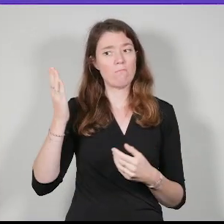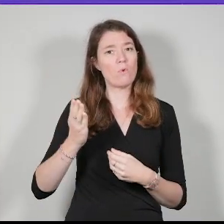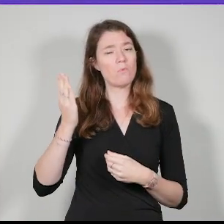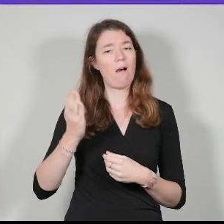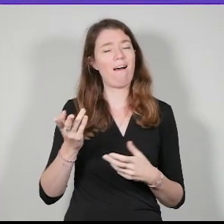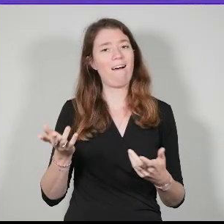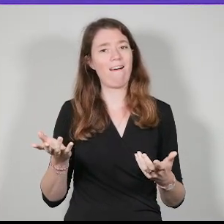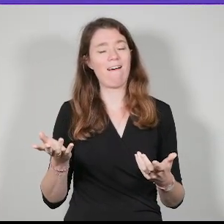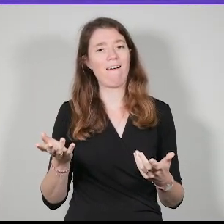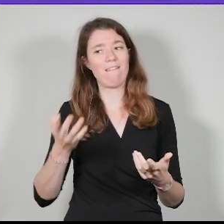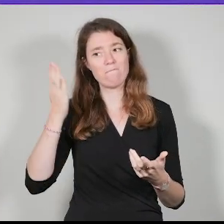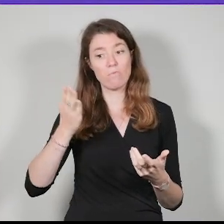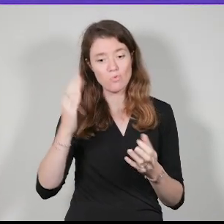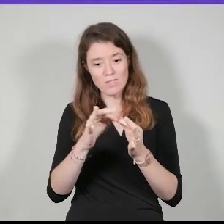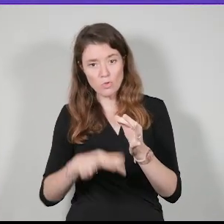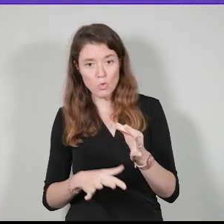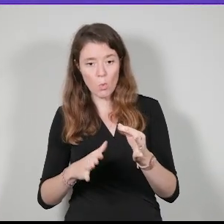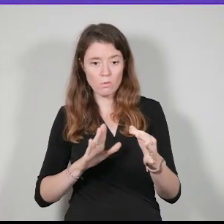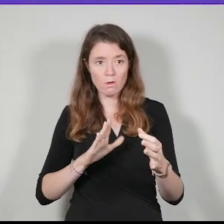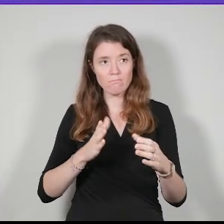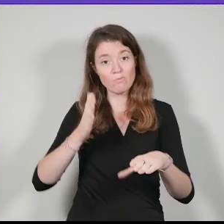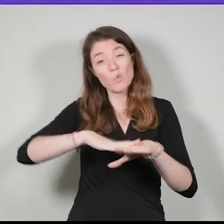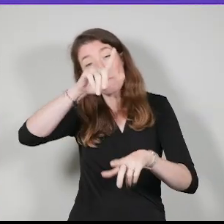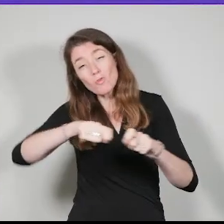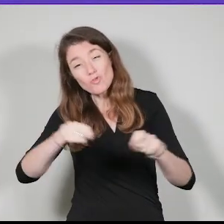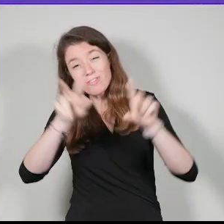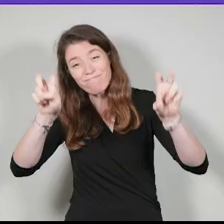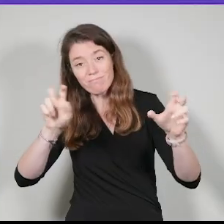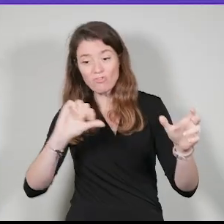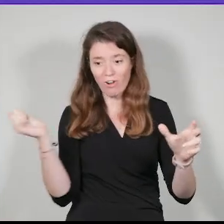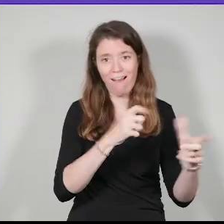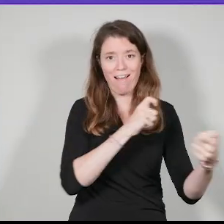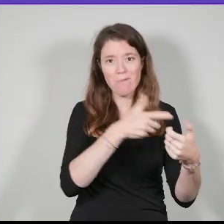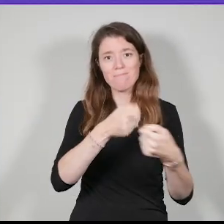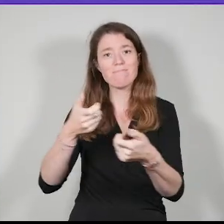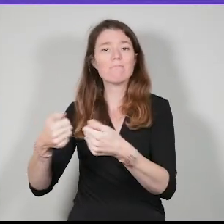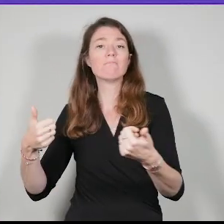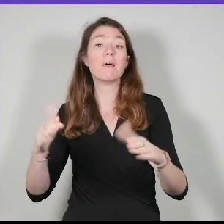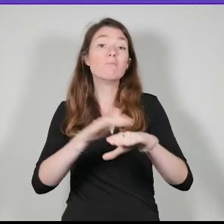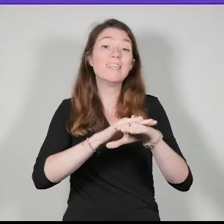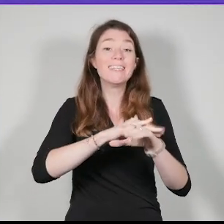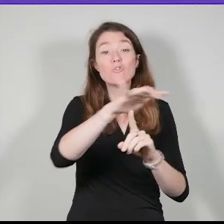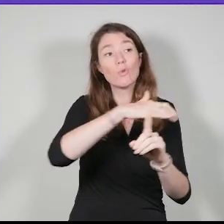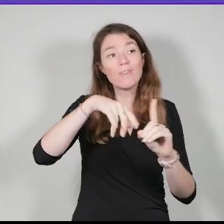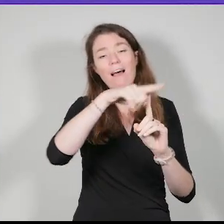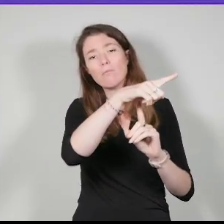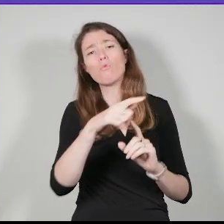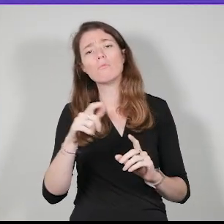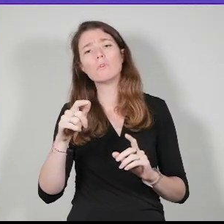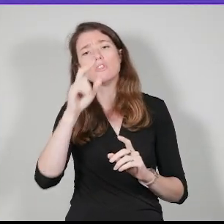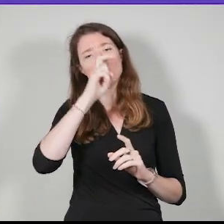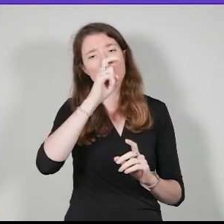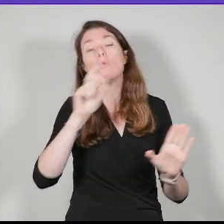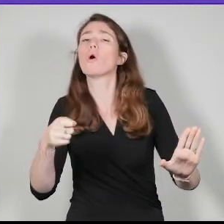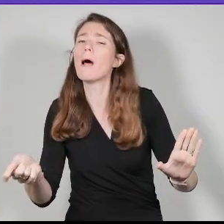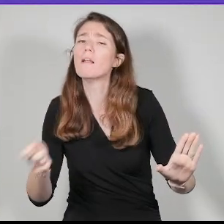de solutions sur mesure, j'ai envie de dire. Hein. Et comme on est dans des politiques sociales où on cherche aussi, et c'est normal,